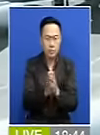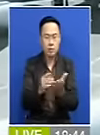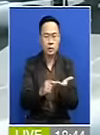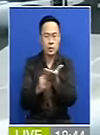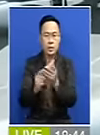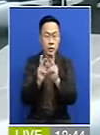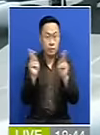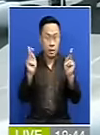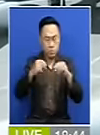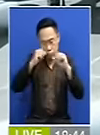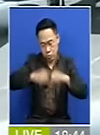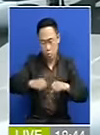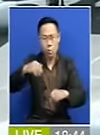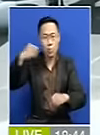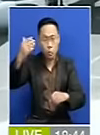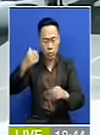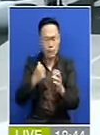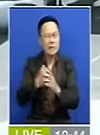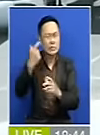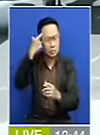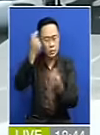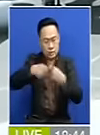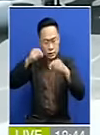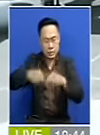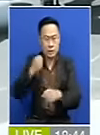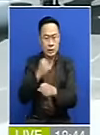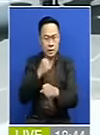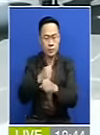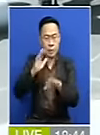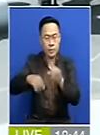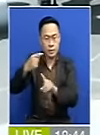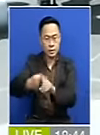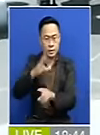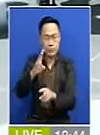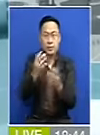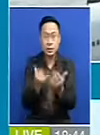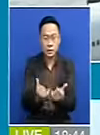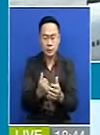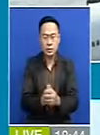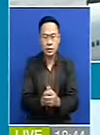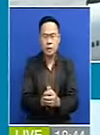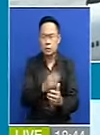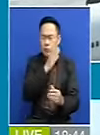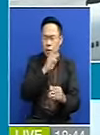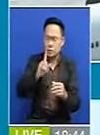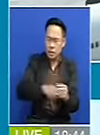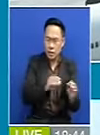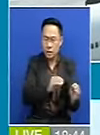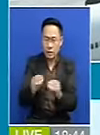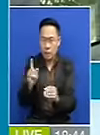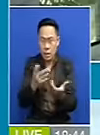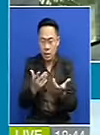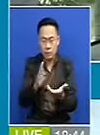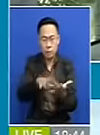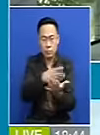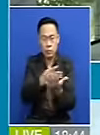นอให้คณะกรรมการให้ความเห็นชอบคาดว่าจะเซ็นสัญญาจ้างได้เดือนกรกฎาคมนี้หรือถ้าเกิดเป็นไปตาม